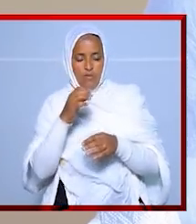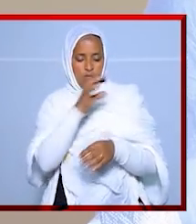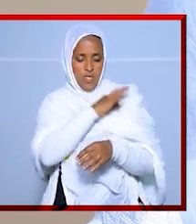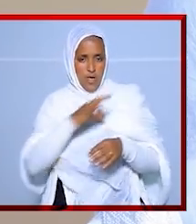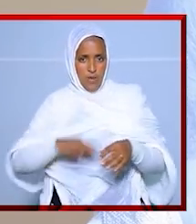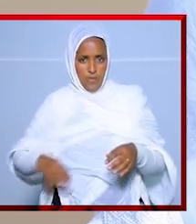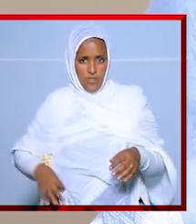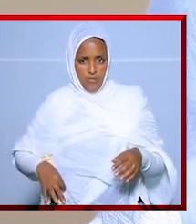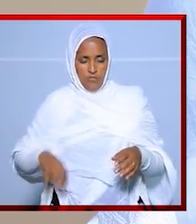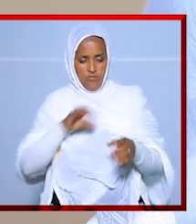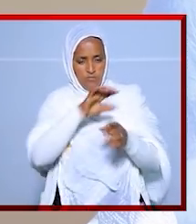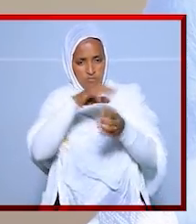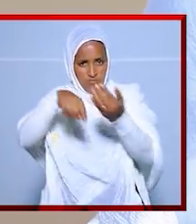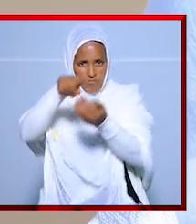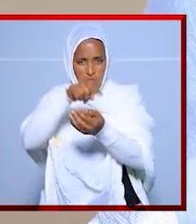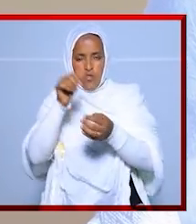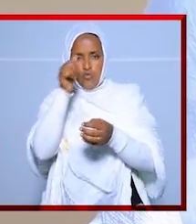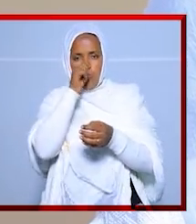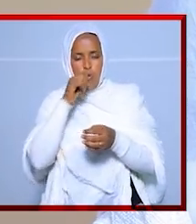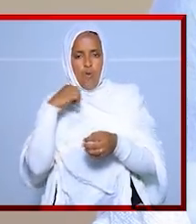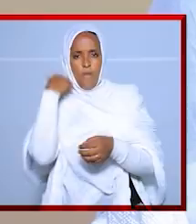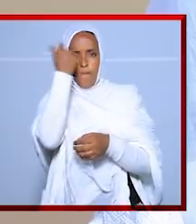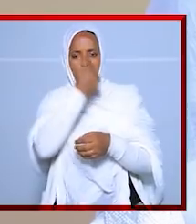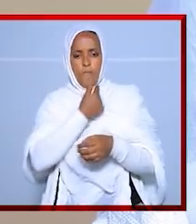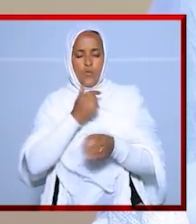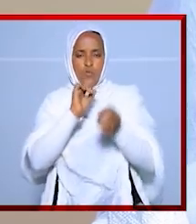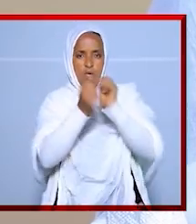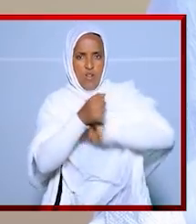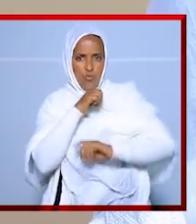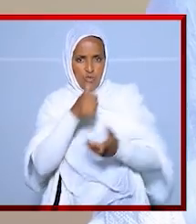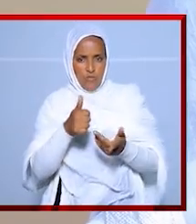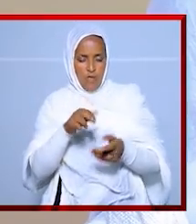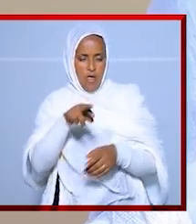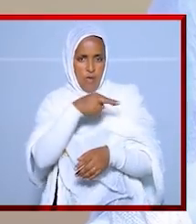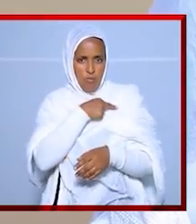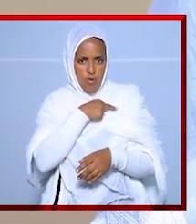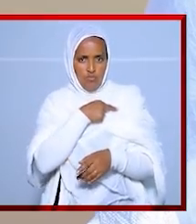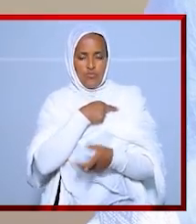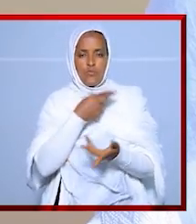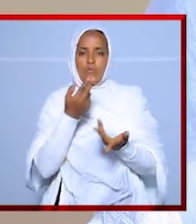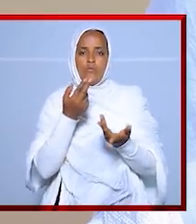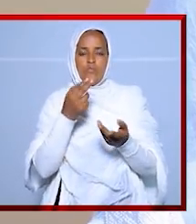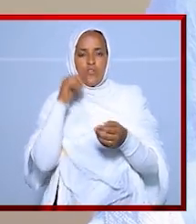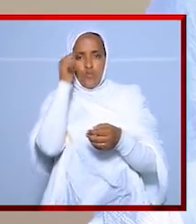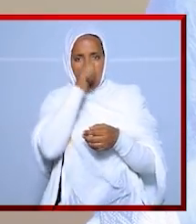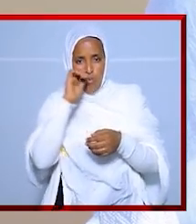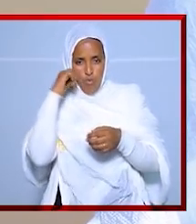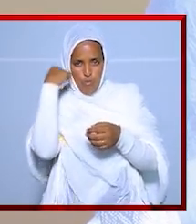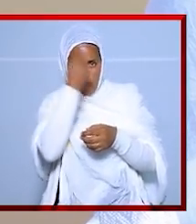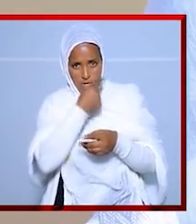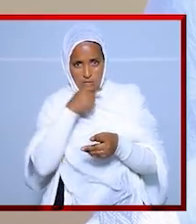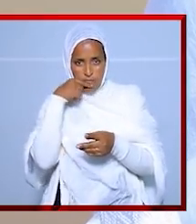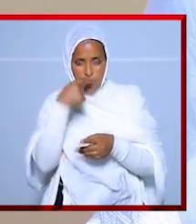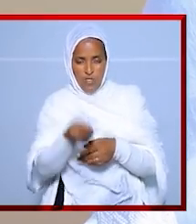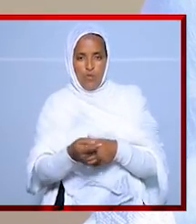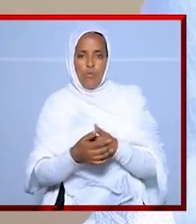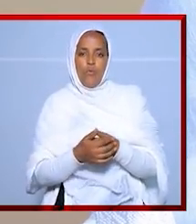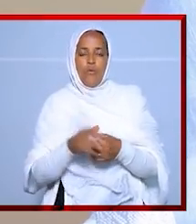ነብርጅ ጉርጉርነቱን ኢትዮጵያዊ መልኩን አይለውጥም ብሏል። ኢትዮጵያዊ መልክ የምንለው ሃይማኖት፣ ኢትዮጵያዊ መልክ